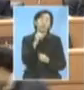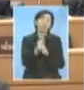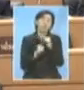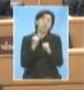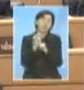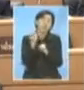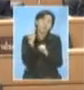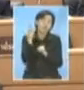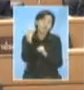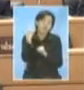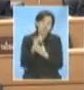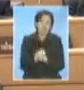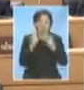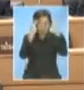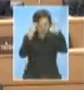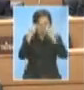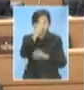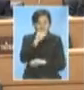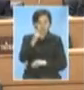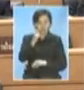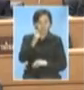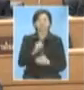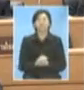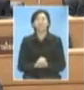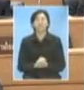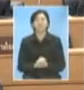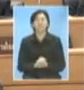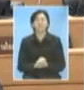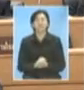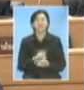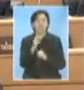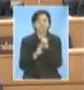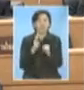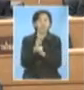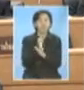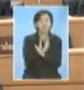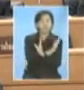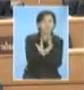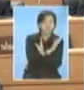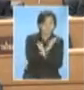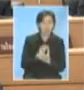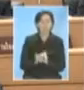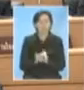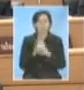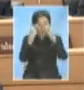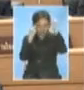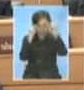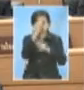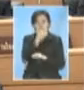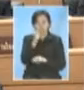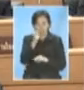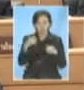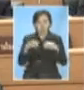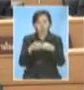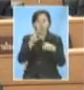3ปีกว่าที่แล้วสมัยท่านนายกอภิสิทธิ์ได้มีกลุ่มของที่เราเรีย